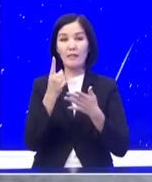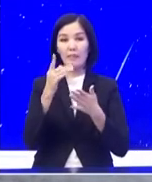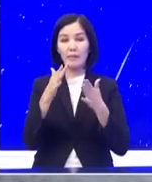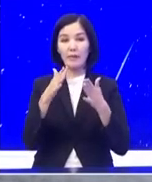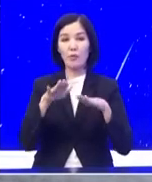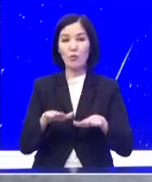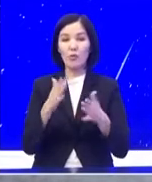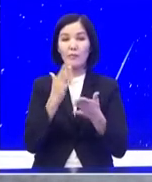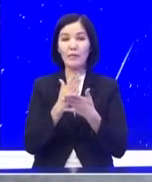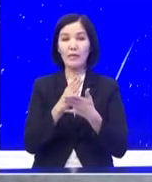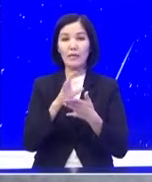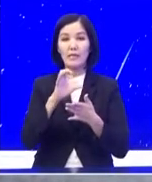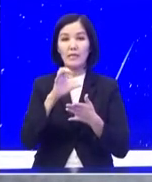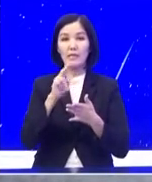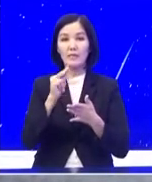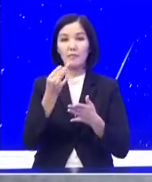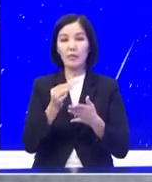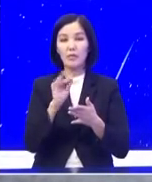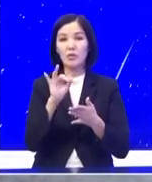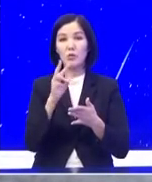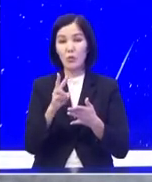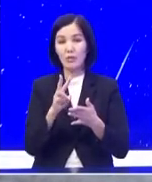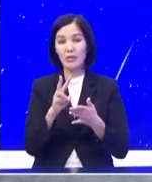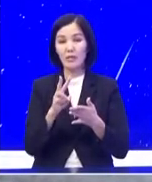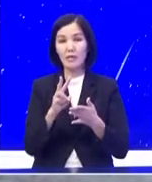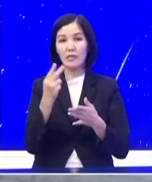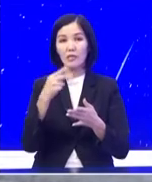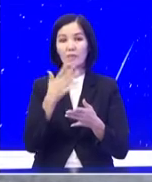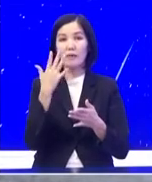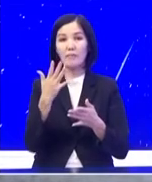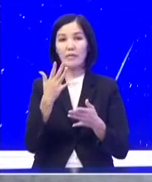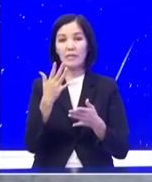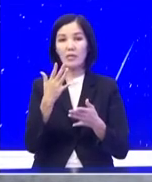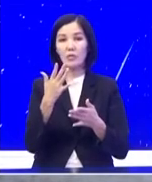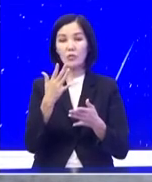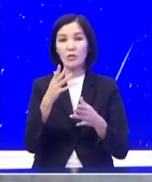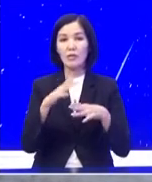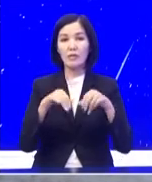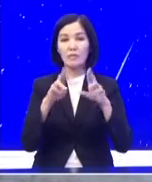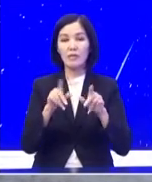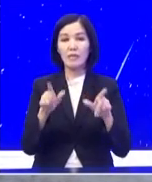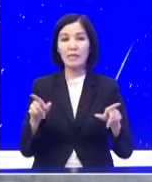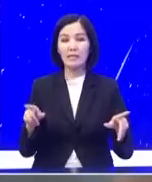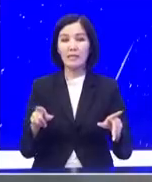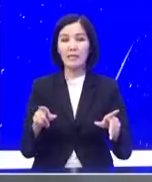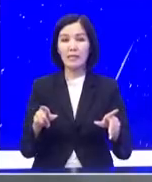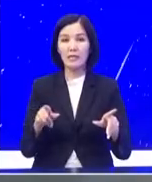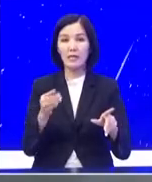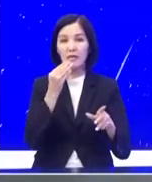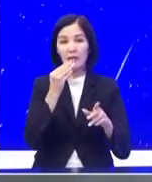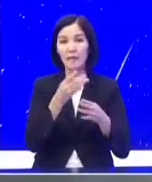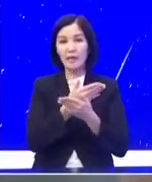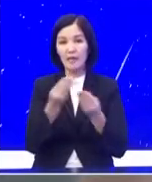бар, бұл спецсон. Сол жерде 25-ке жуық мамандар құрбандық шала алады. Және халықтың